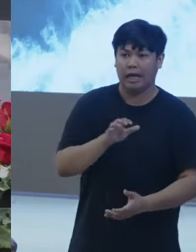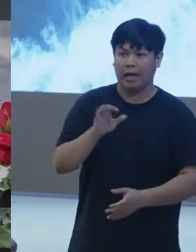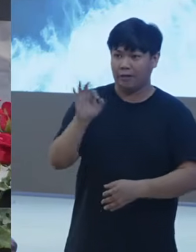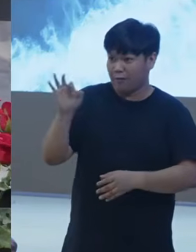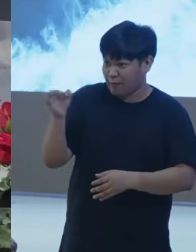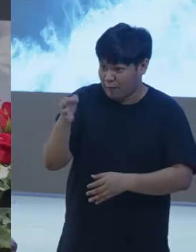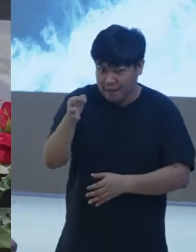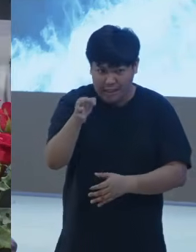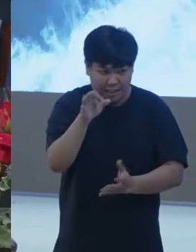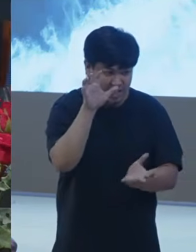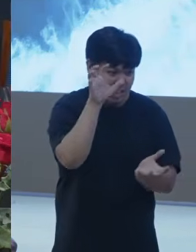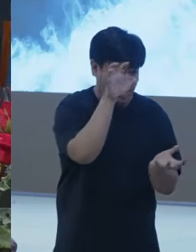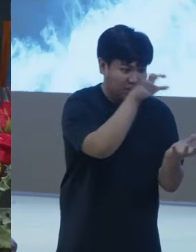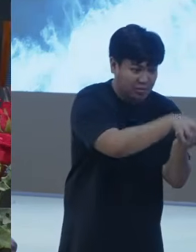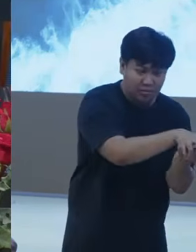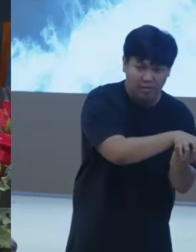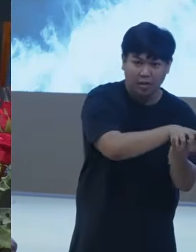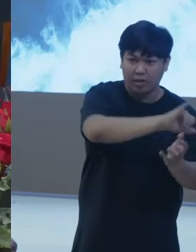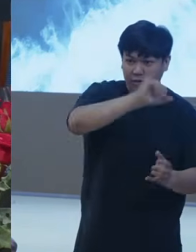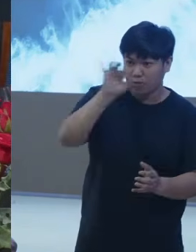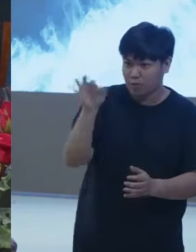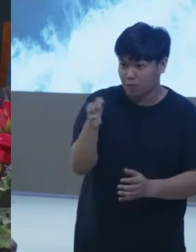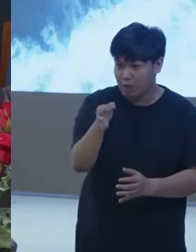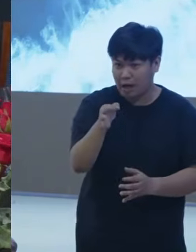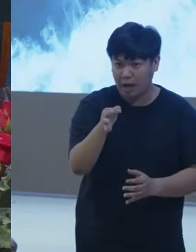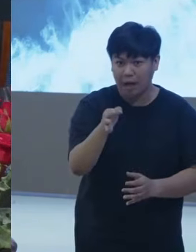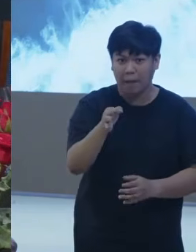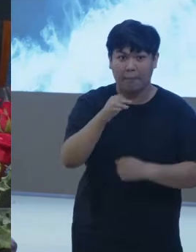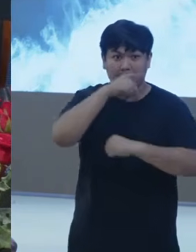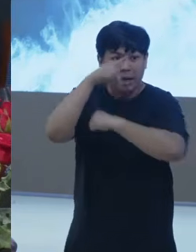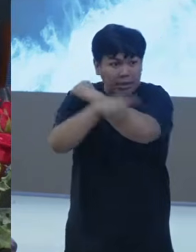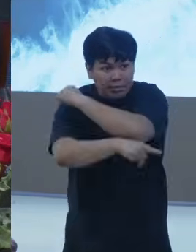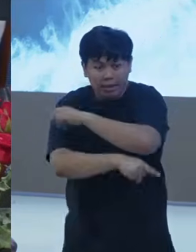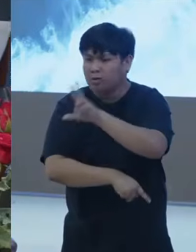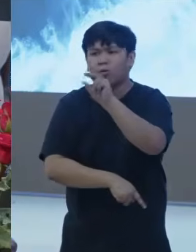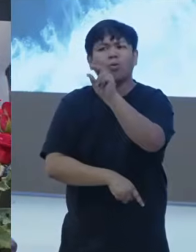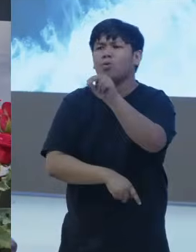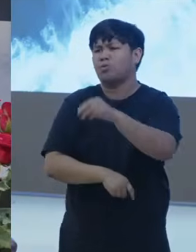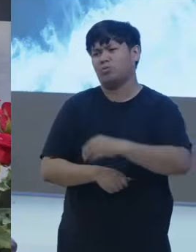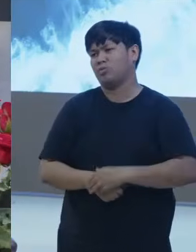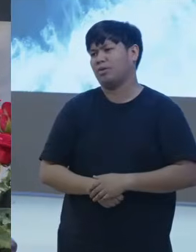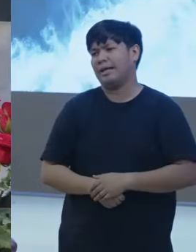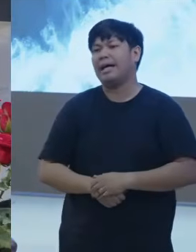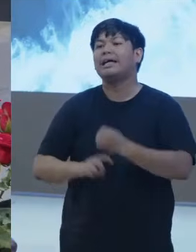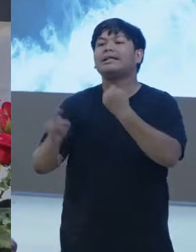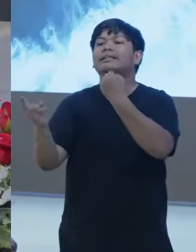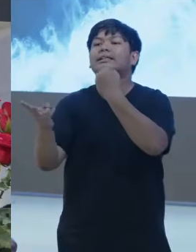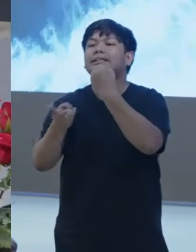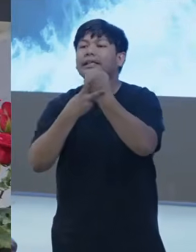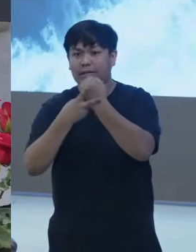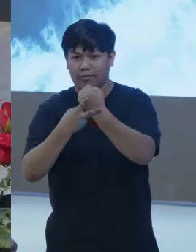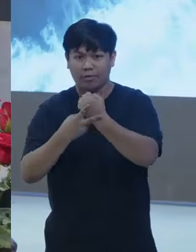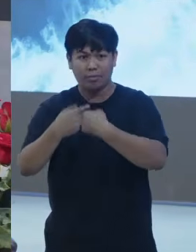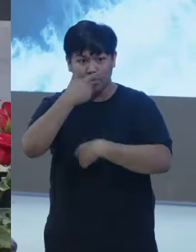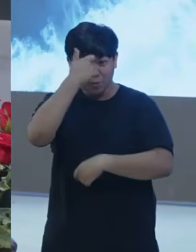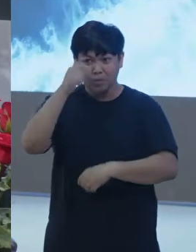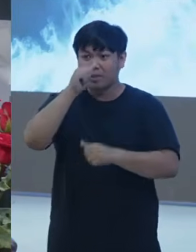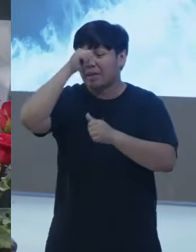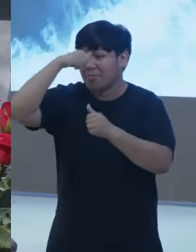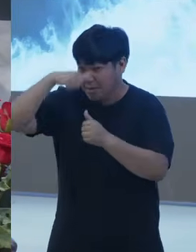Yung isda po ay pinadala ng Diyos upang maging kaligtasan ni